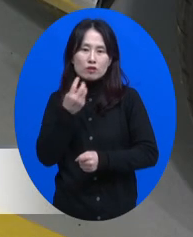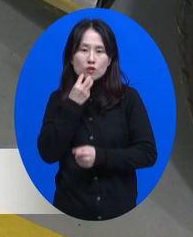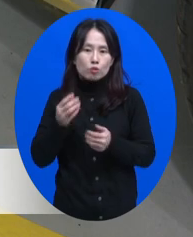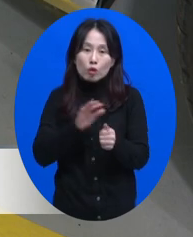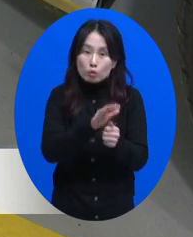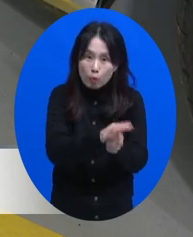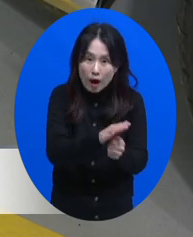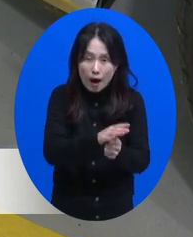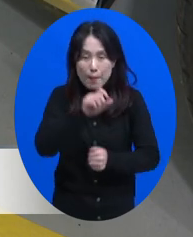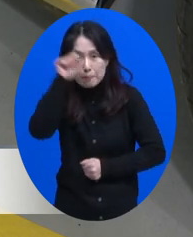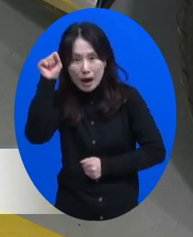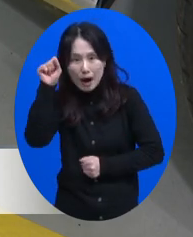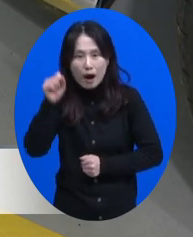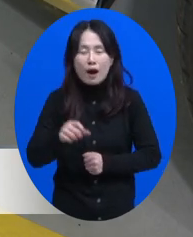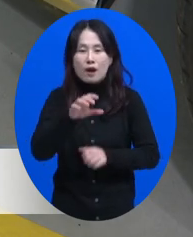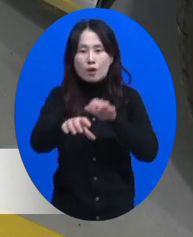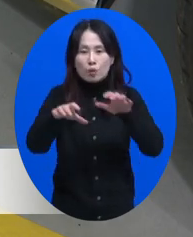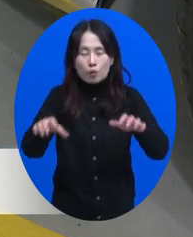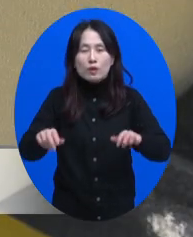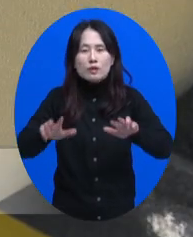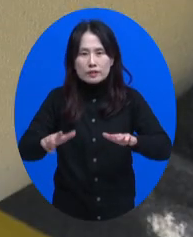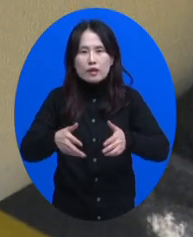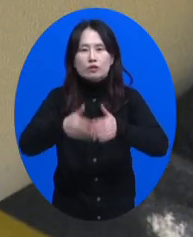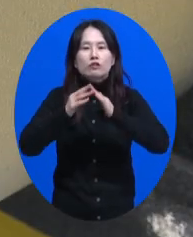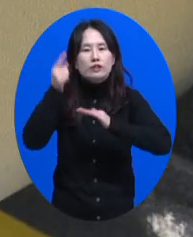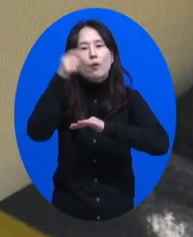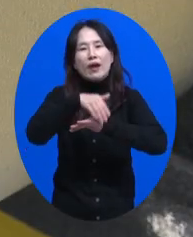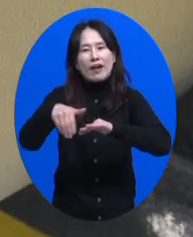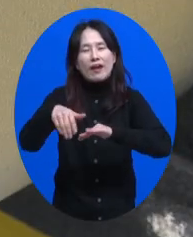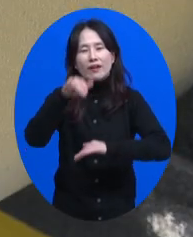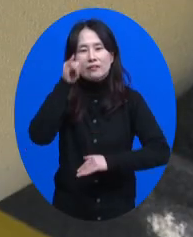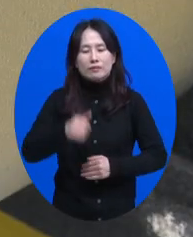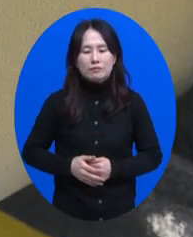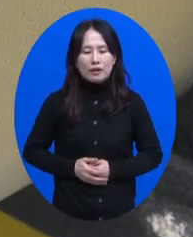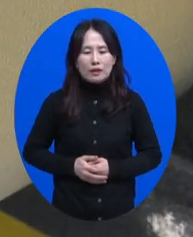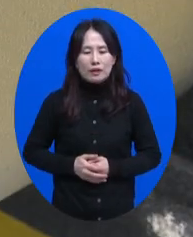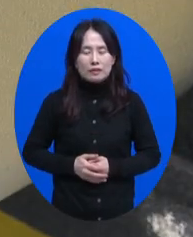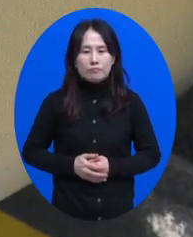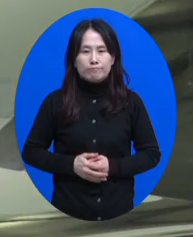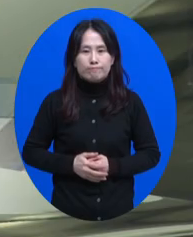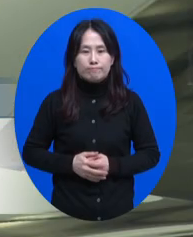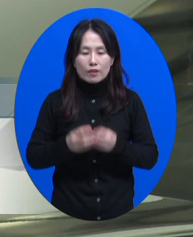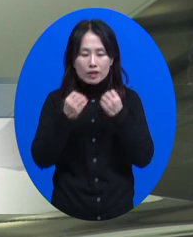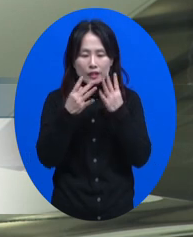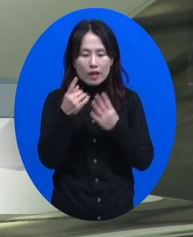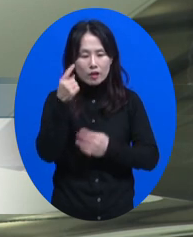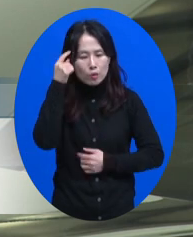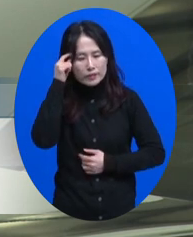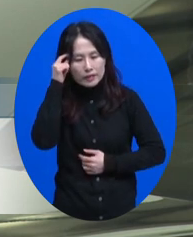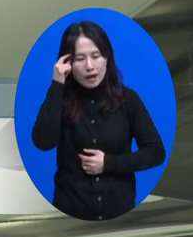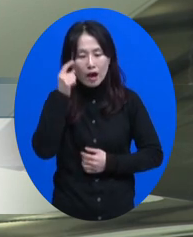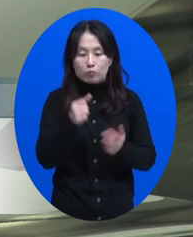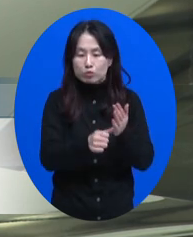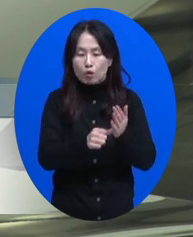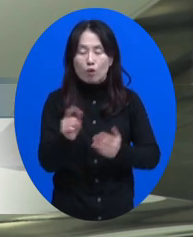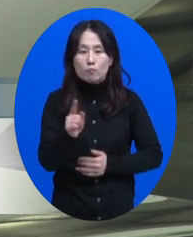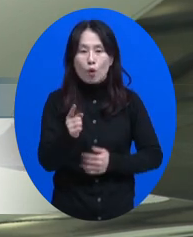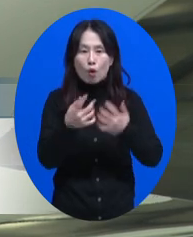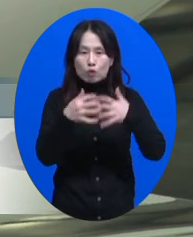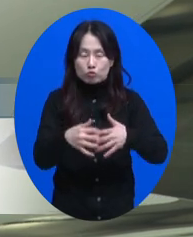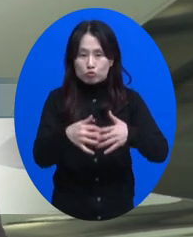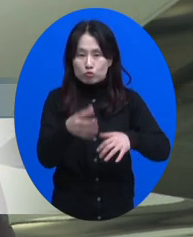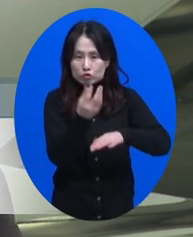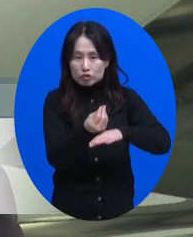받게 되며 돈의 곳곳에 실제 설치를 앞두고 있습니다 신개념의 제품인 저희 카스토퍼용 충전기에